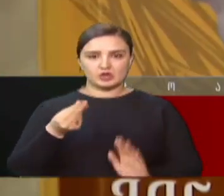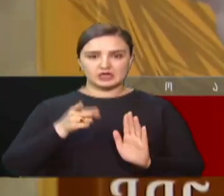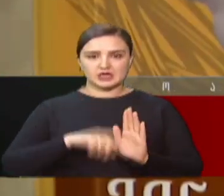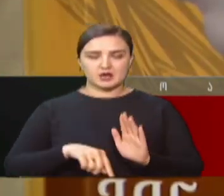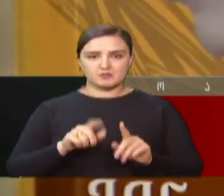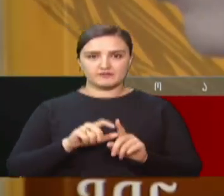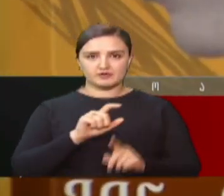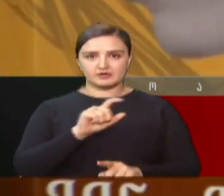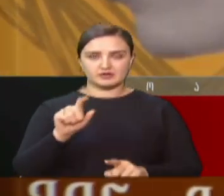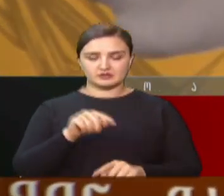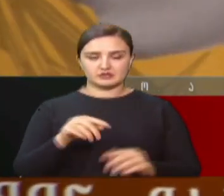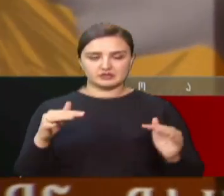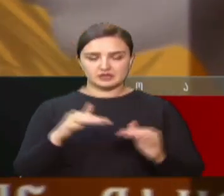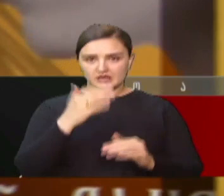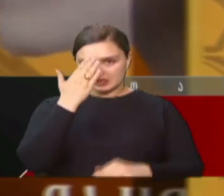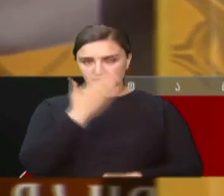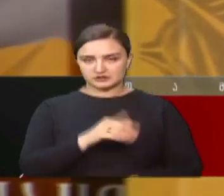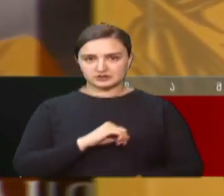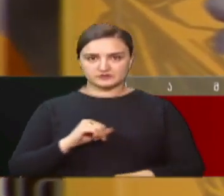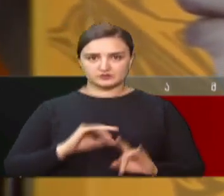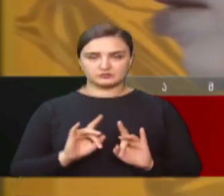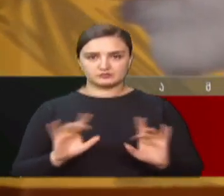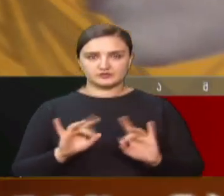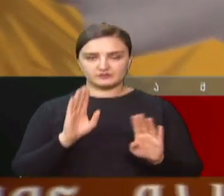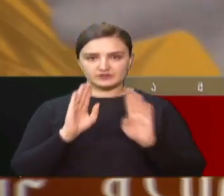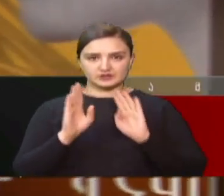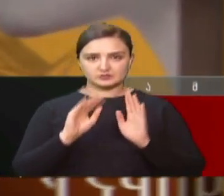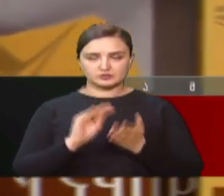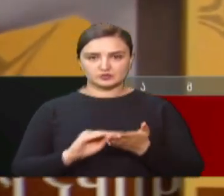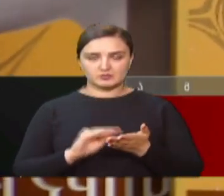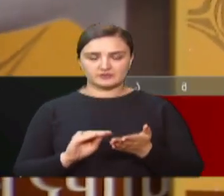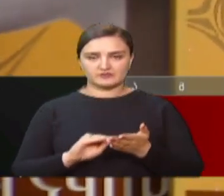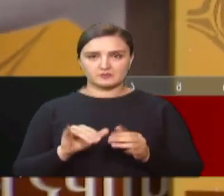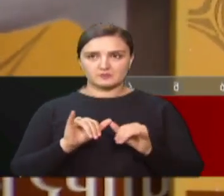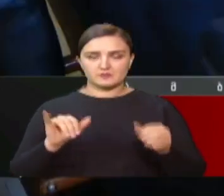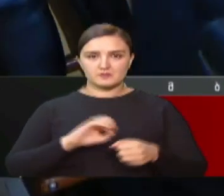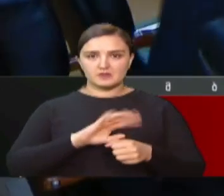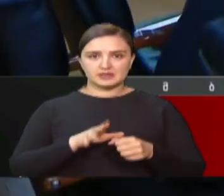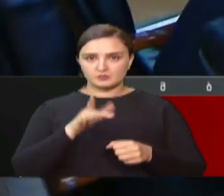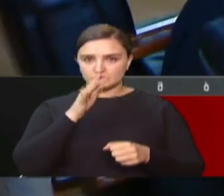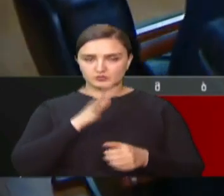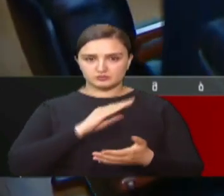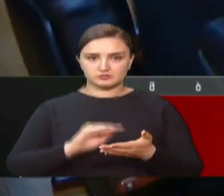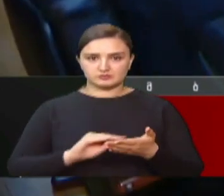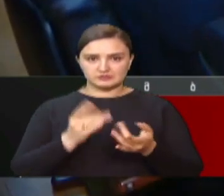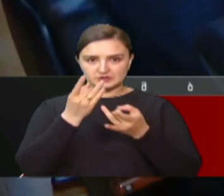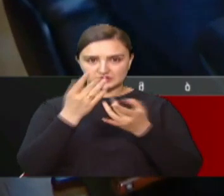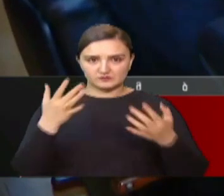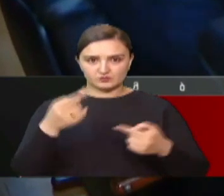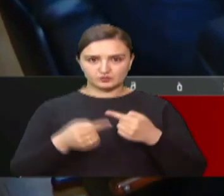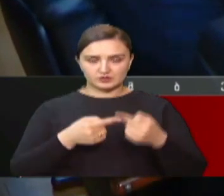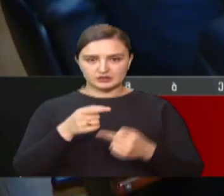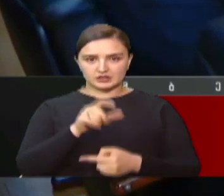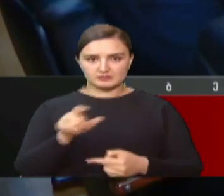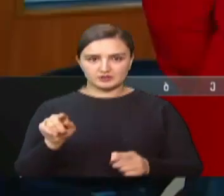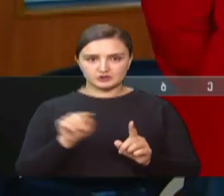რომელიც ავტორმა შეკრებილ საზოგადოებას თავად წარუდგინა, ფეისბუქ რომანი პანდემიის დროსაა, შექმნილი და ცივილიზაციათა, კულტურათა და